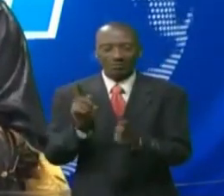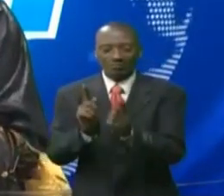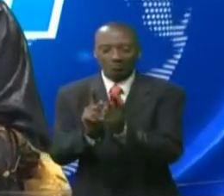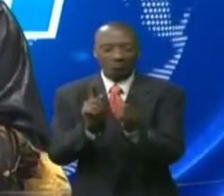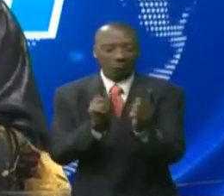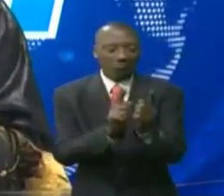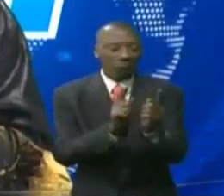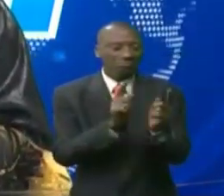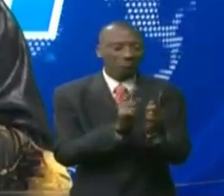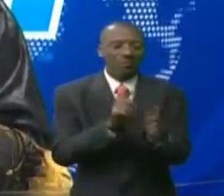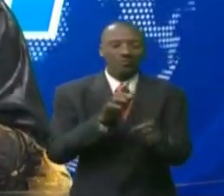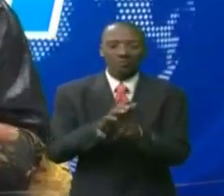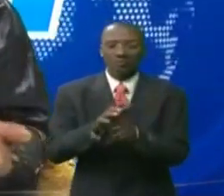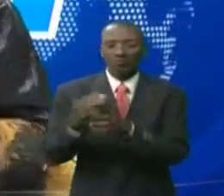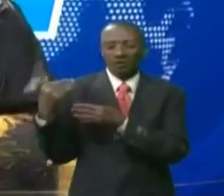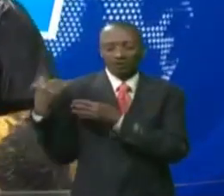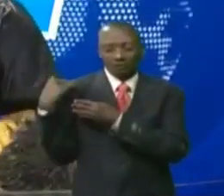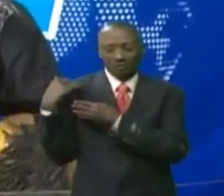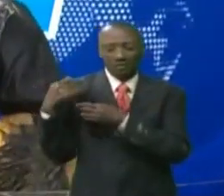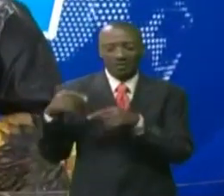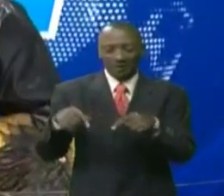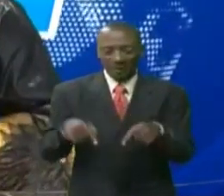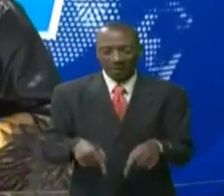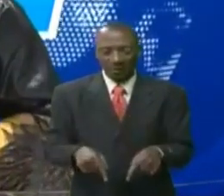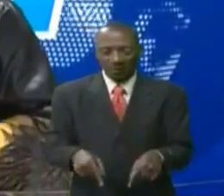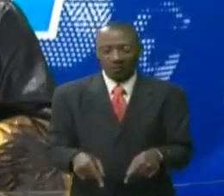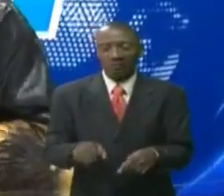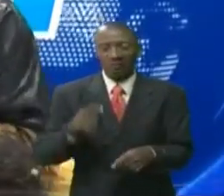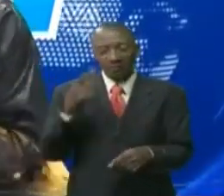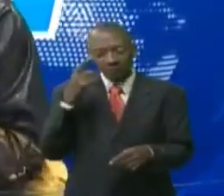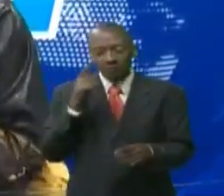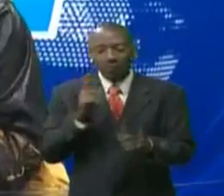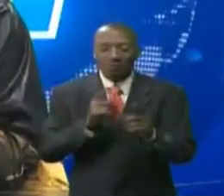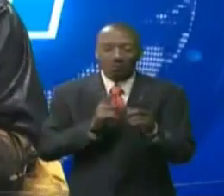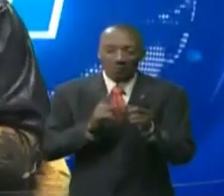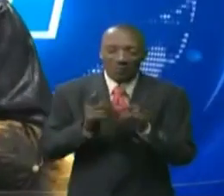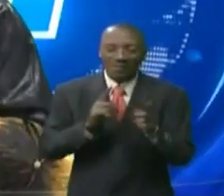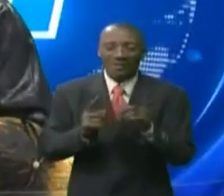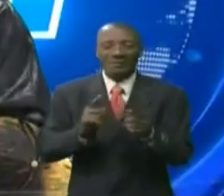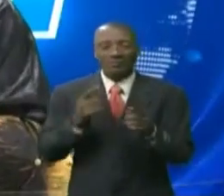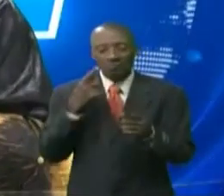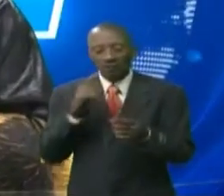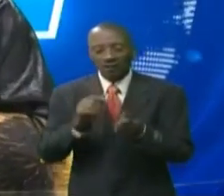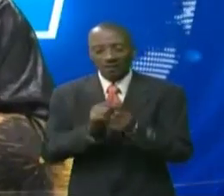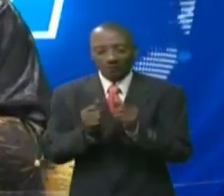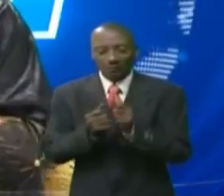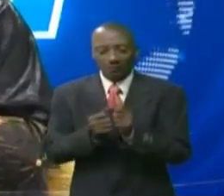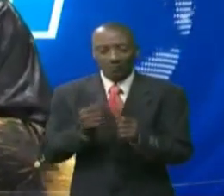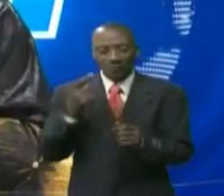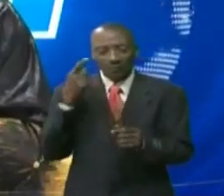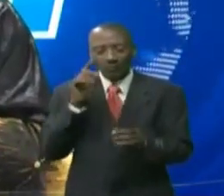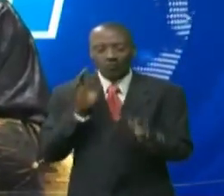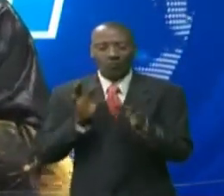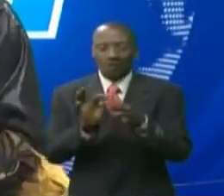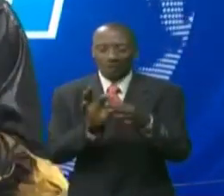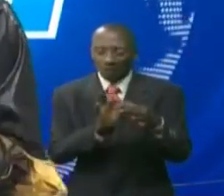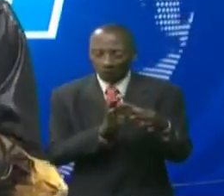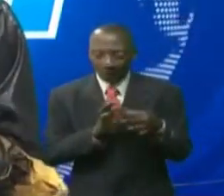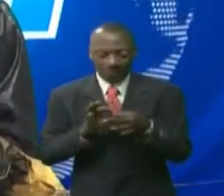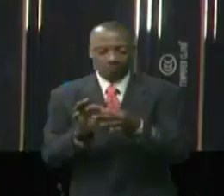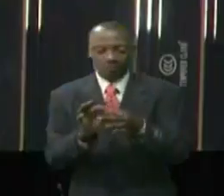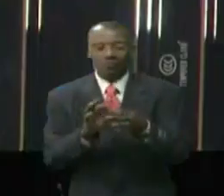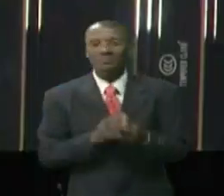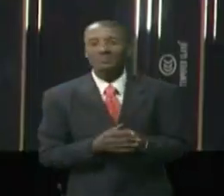conolaise en en signale des avancées significatives entre les deux pays Joel kmbé nous en dit